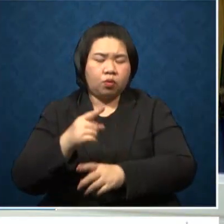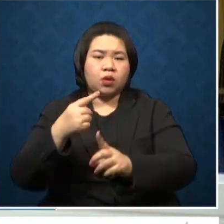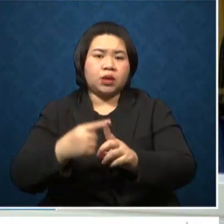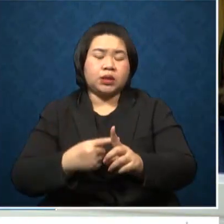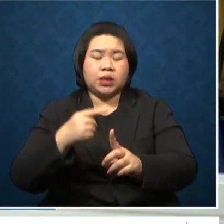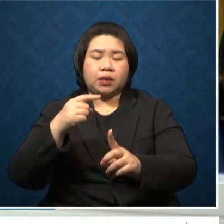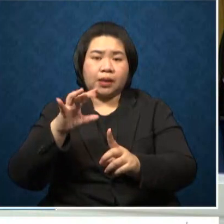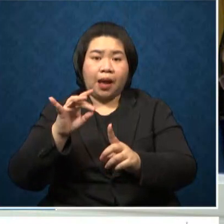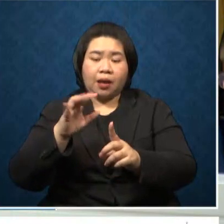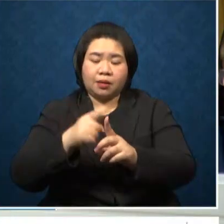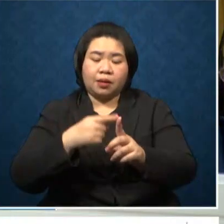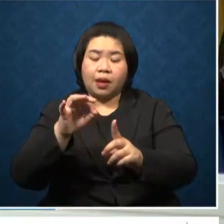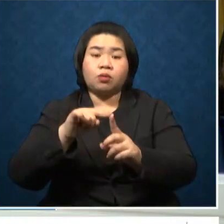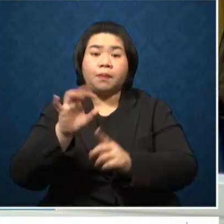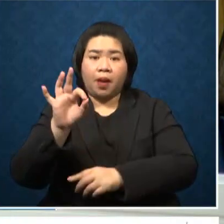กันยายน